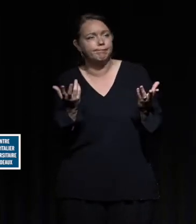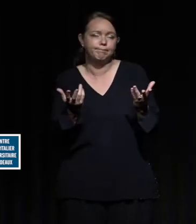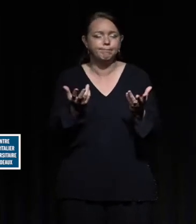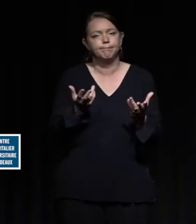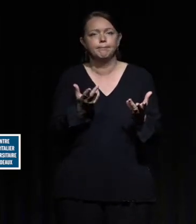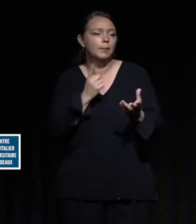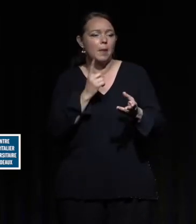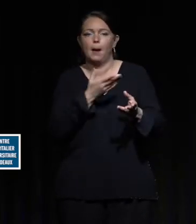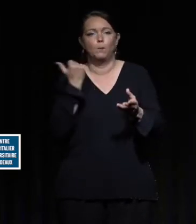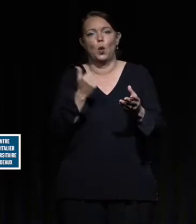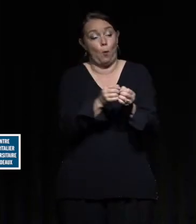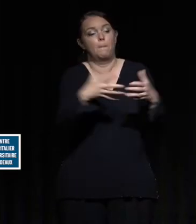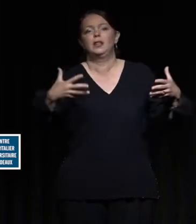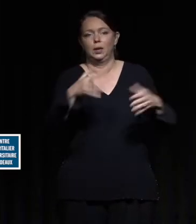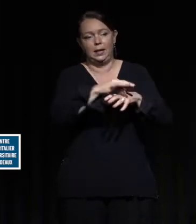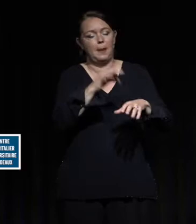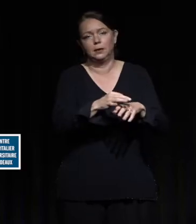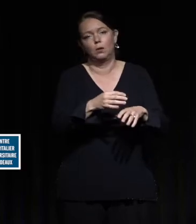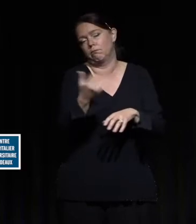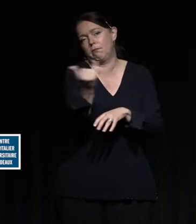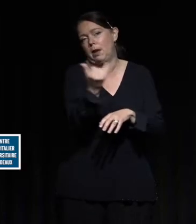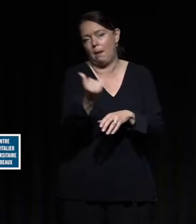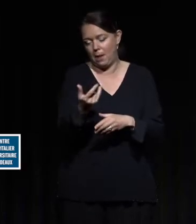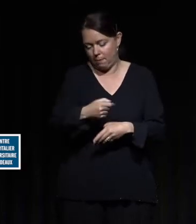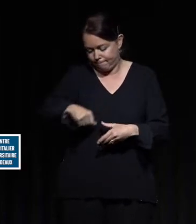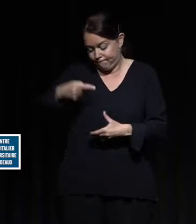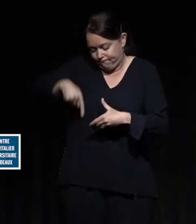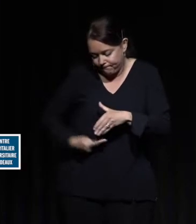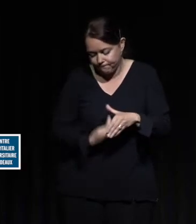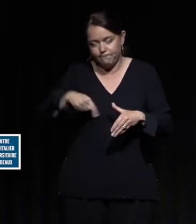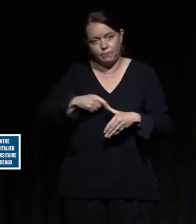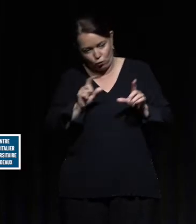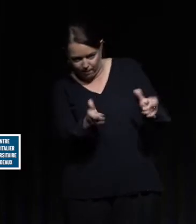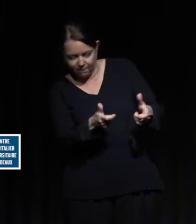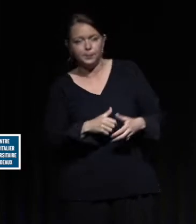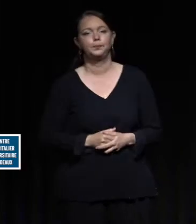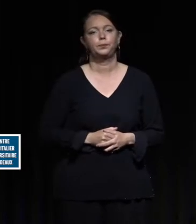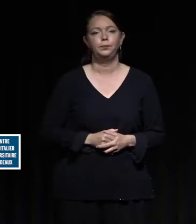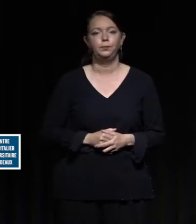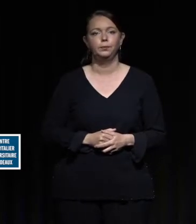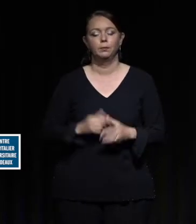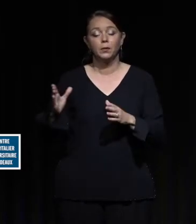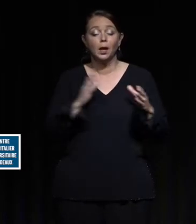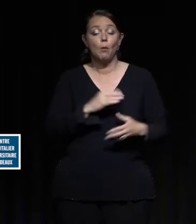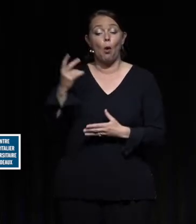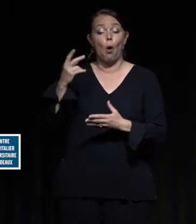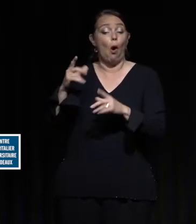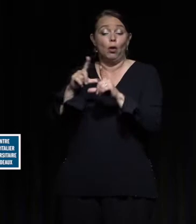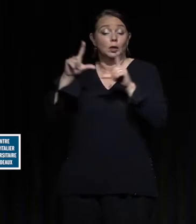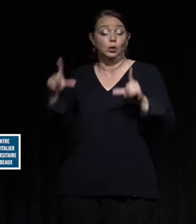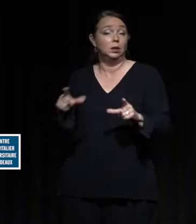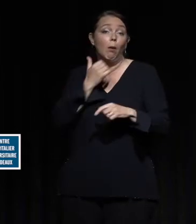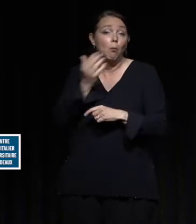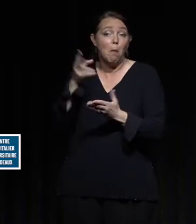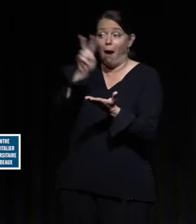tout indiquée chez la majorité des patientes. Alors, on passera rapidement sur cette diapositive illisible, c'est-à-dire que sur le plan